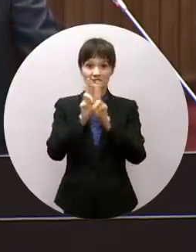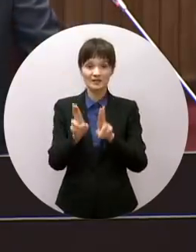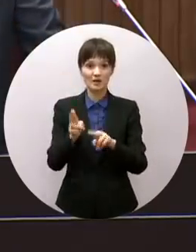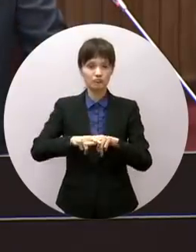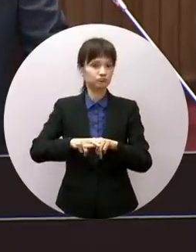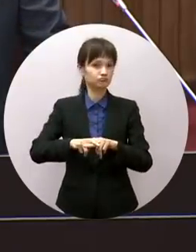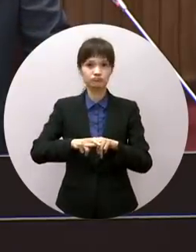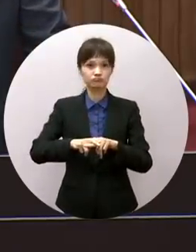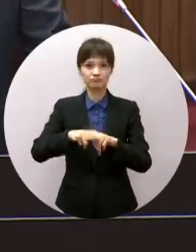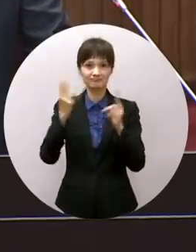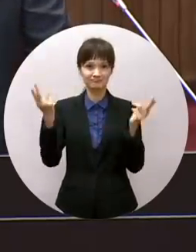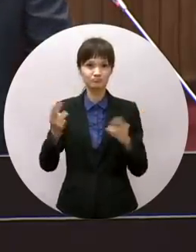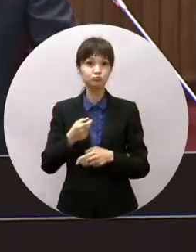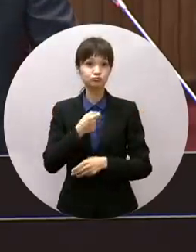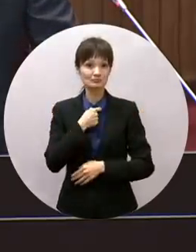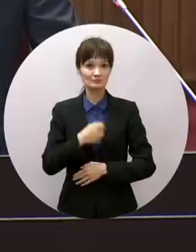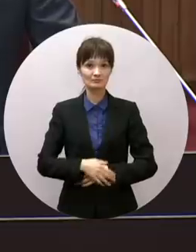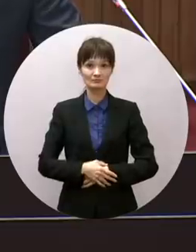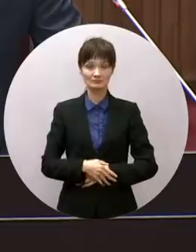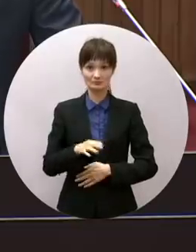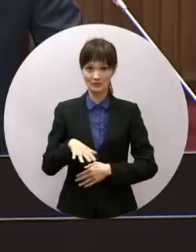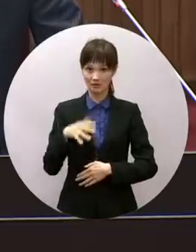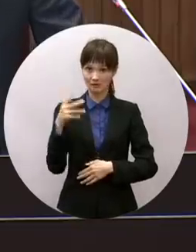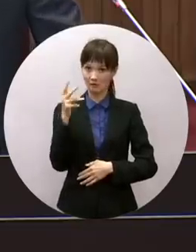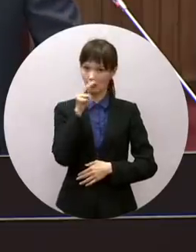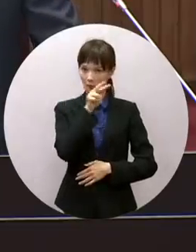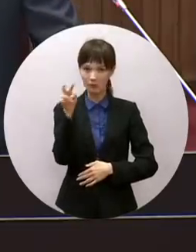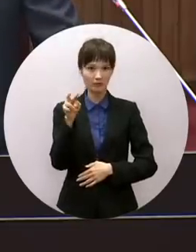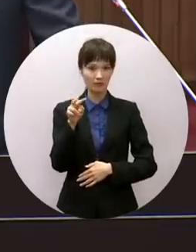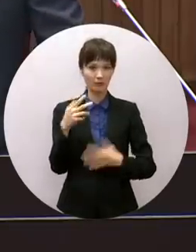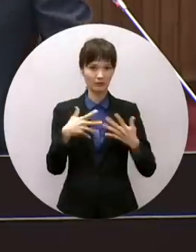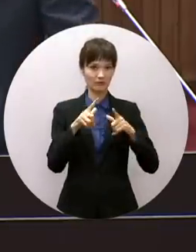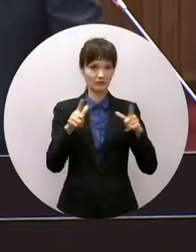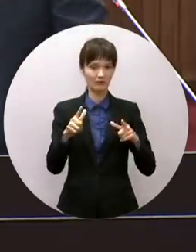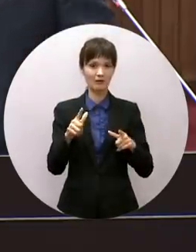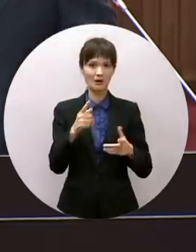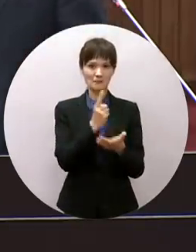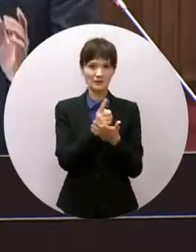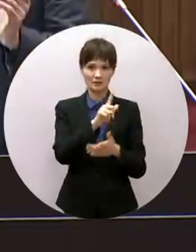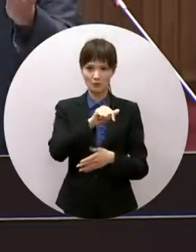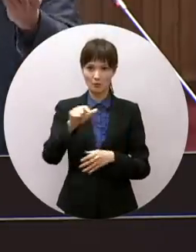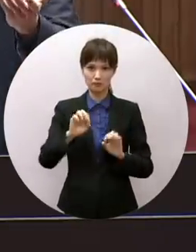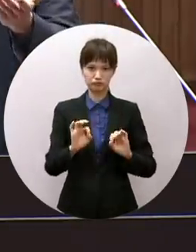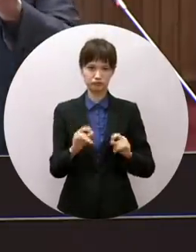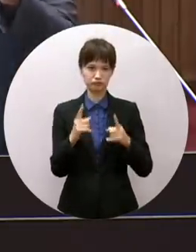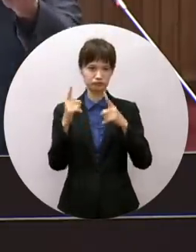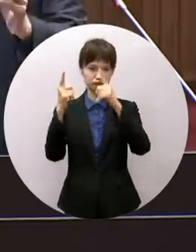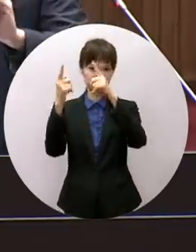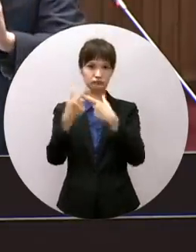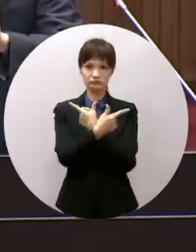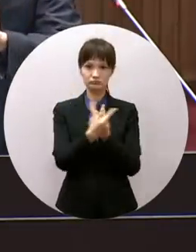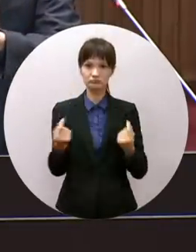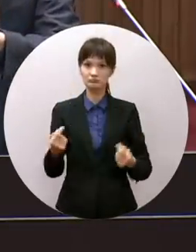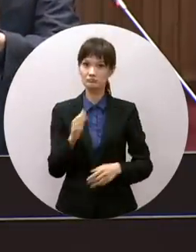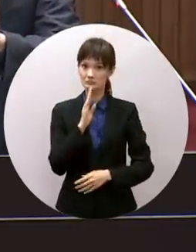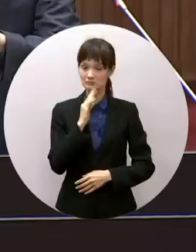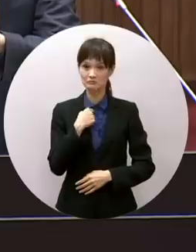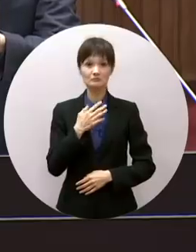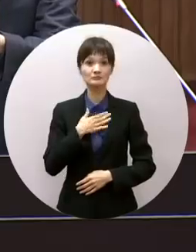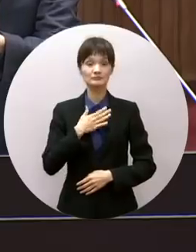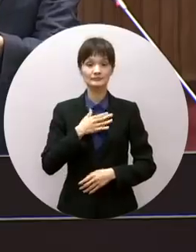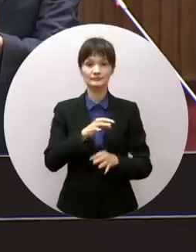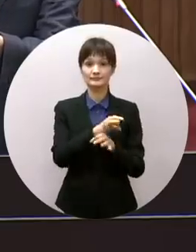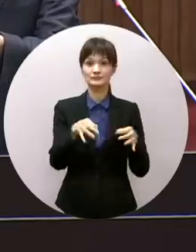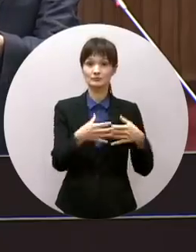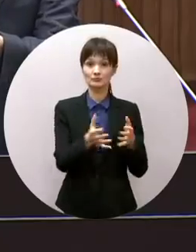现在问题很大，就是万物皆涨。我们都知道这个部长哈，经